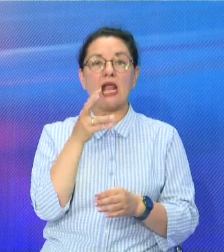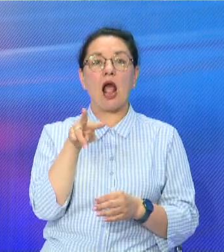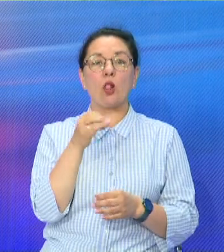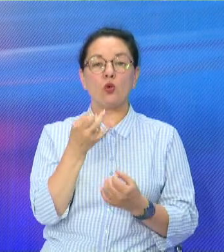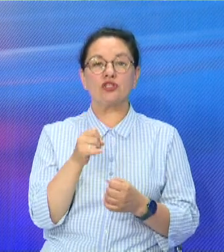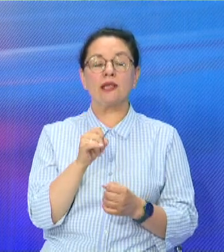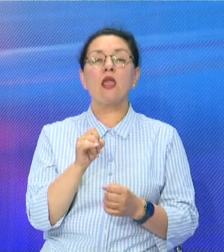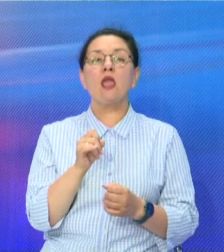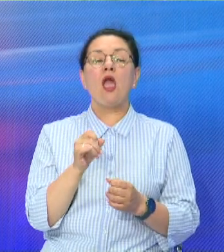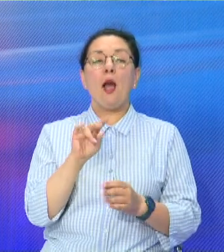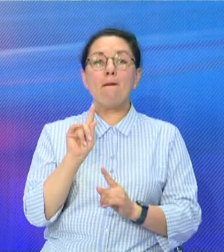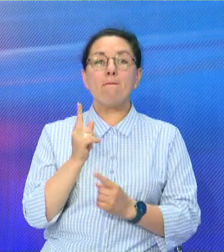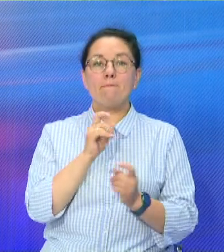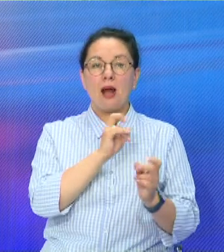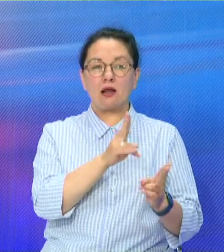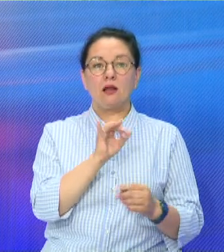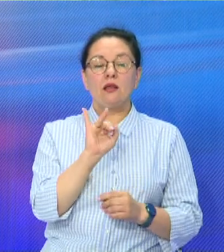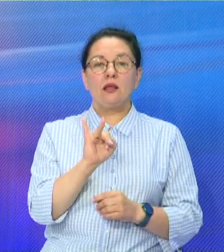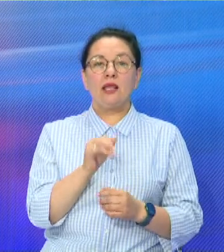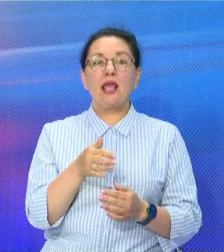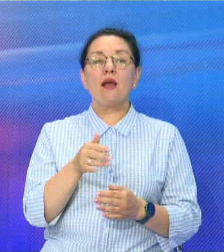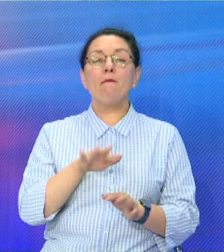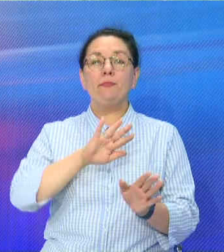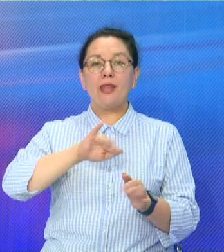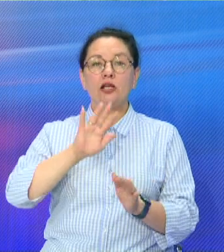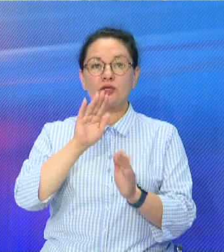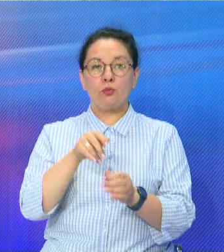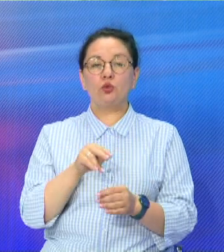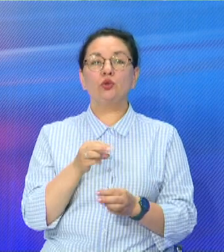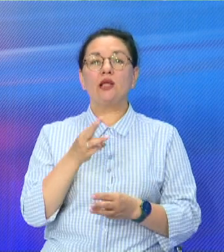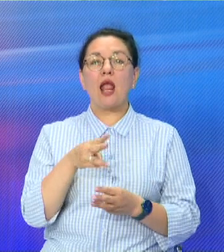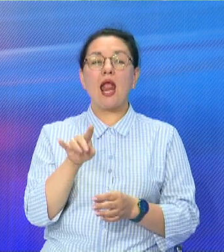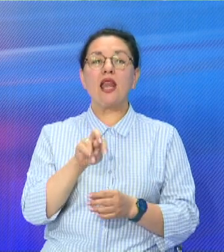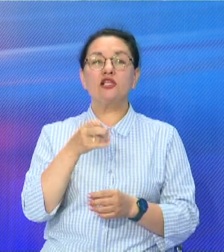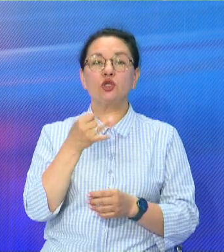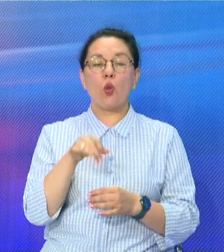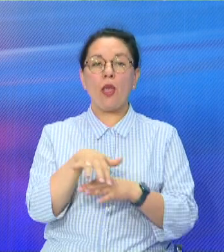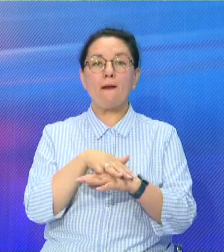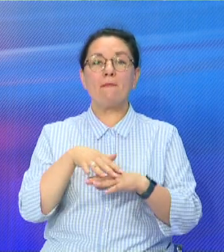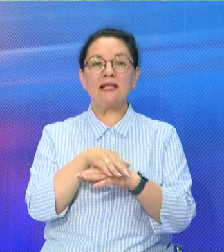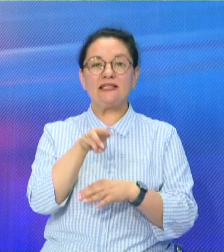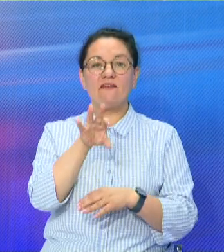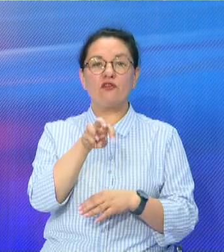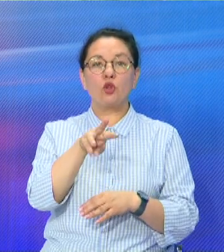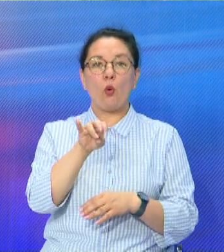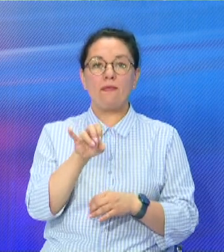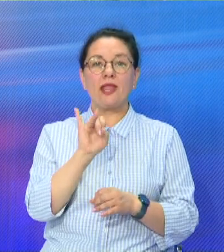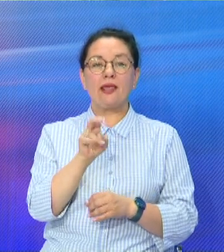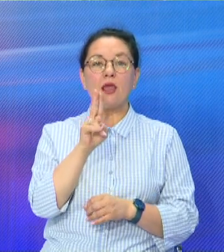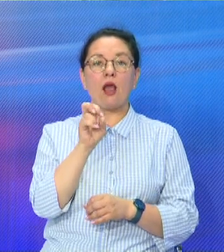проводим обработку внутр api здоровье далее будут проводиться обработки лесном массиве тамино и кабель к